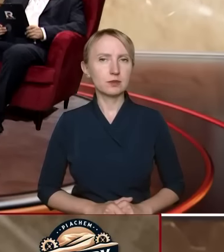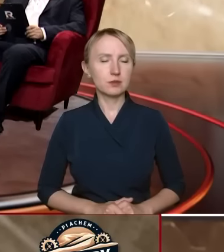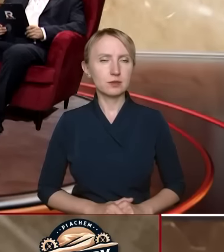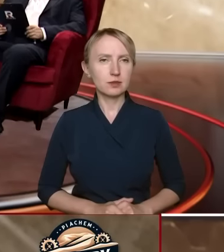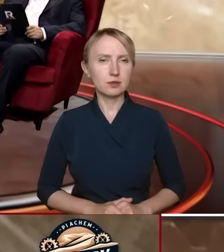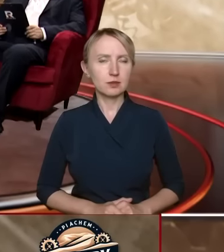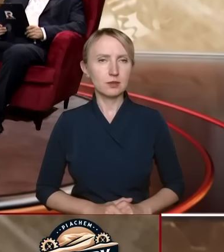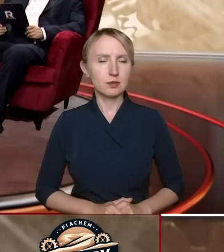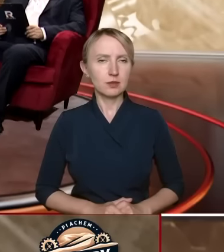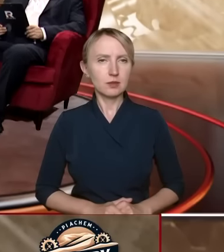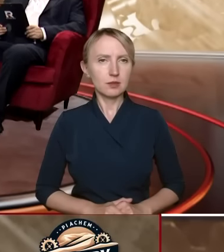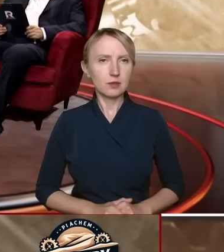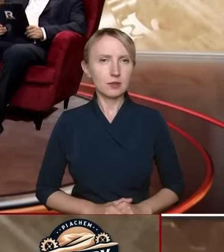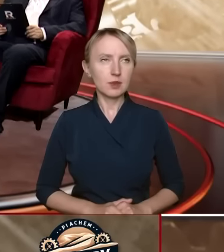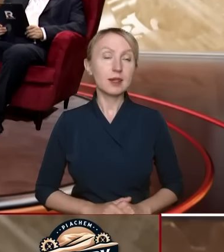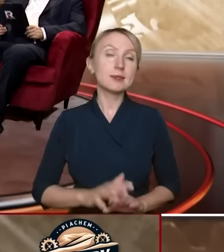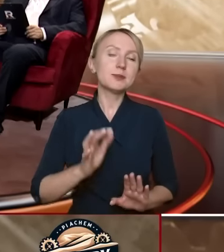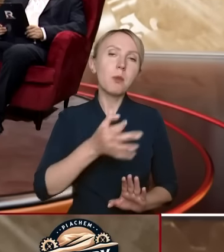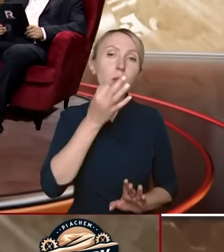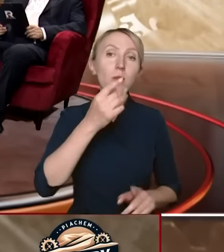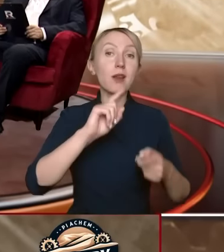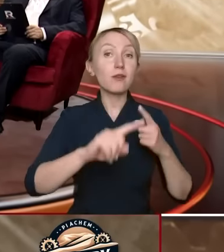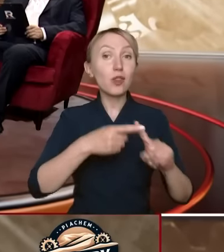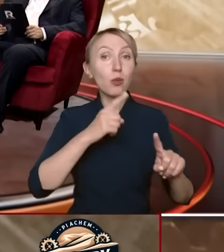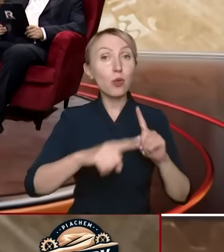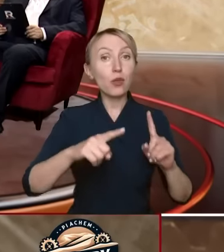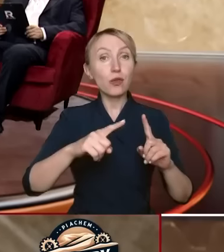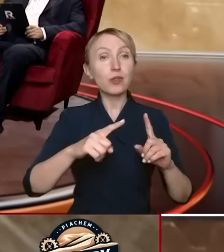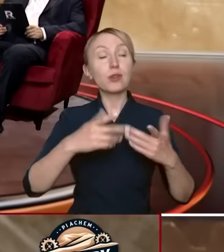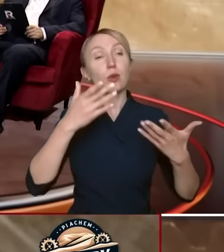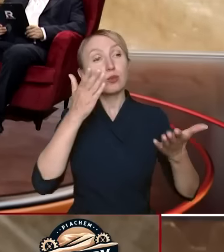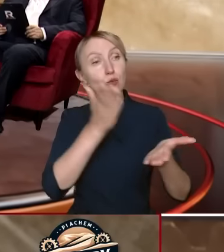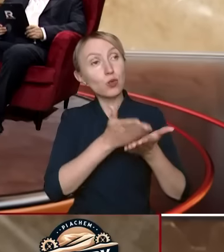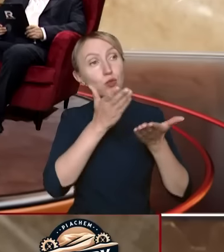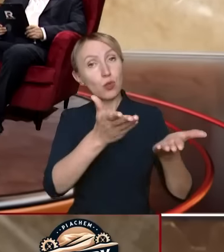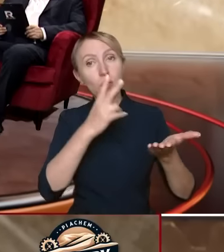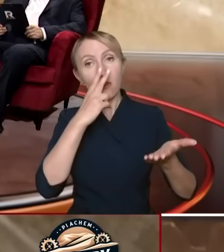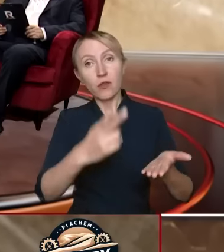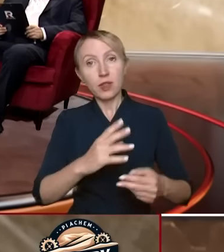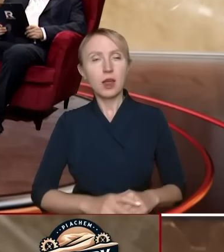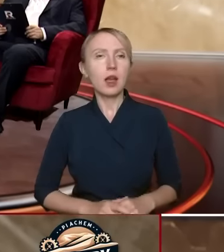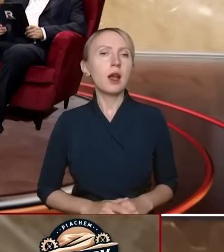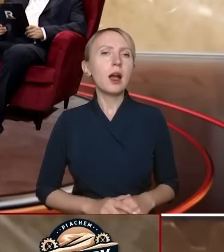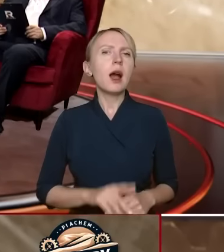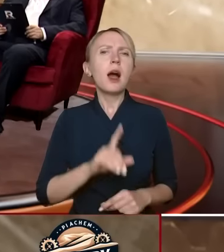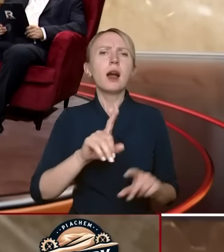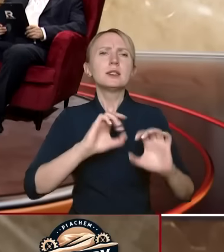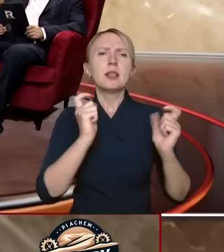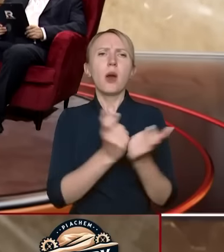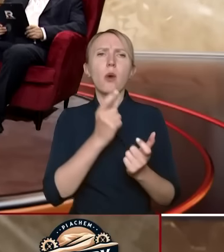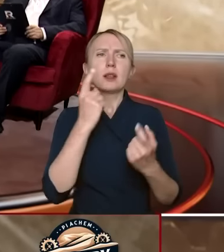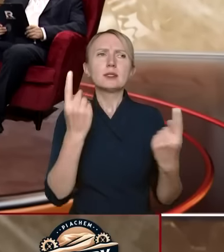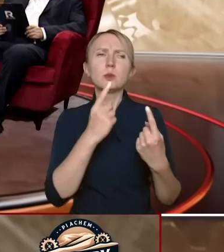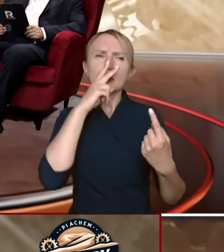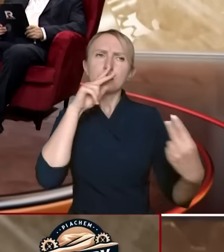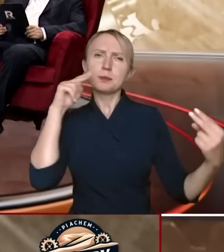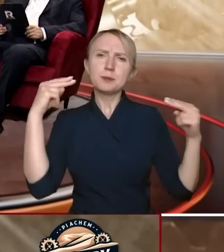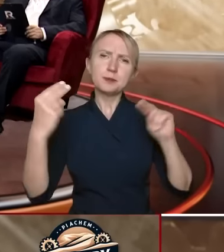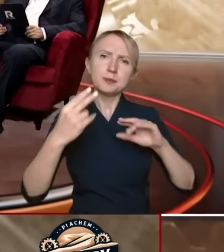No znowu poprawność polityczna weszła na ringi, natomiast ja bym spojrzała na całą tą sytuację trochę z innej perspektywy,